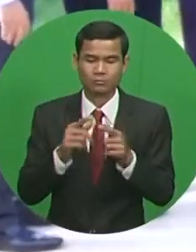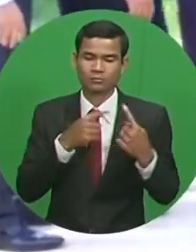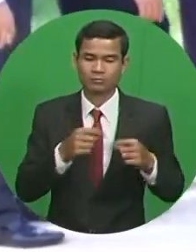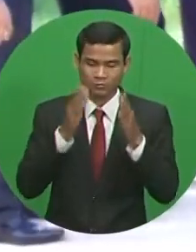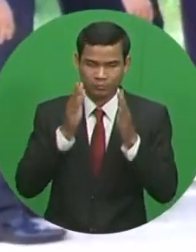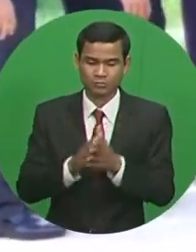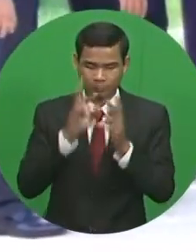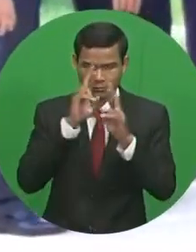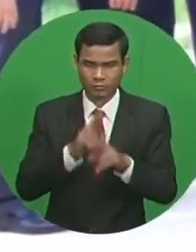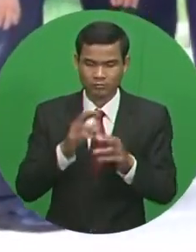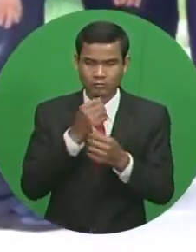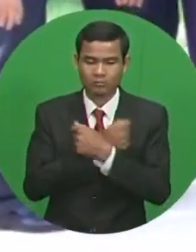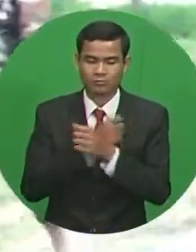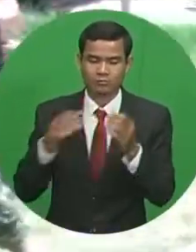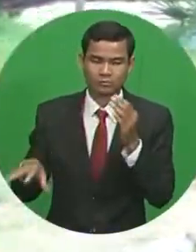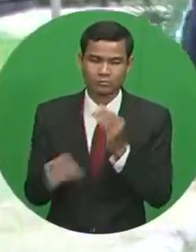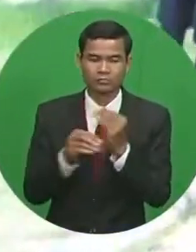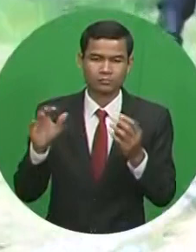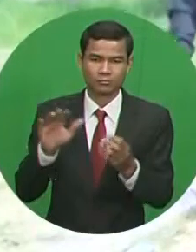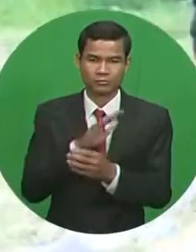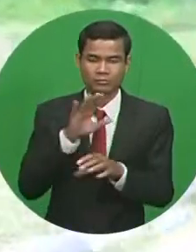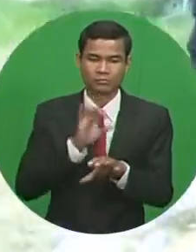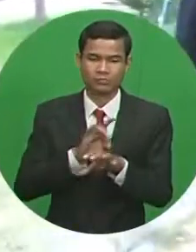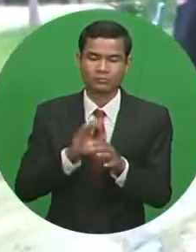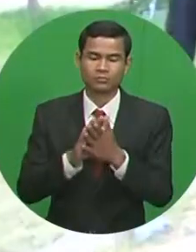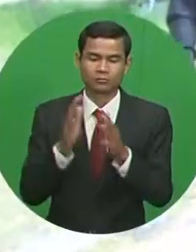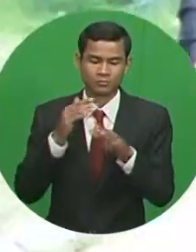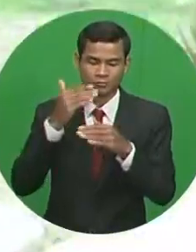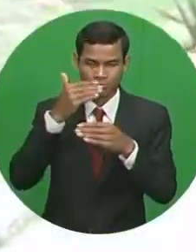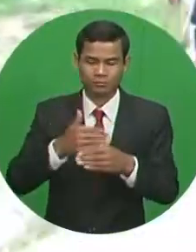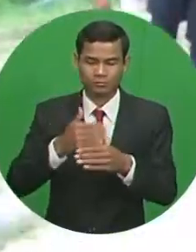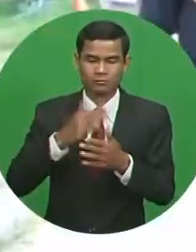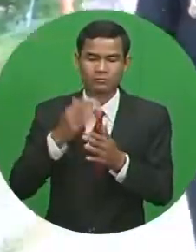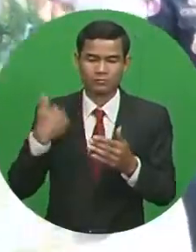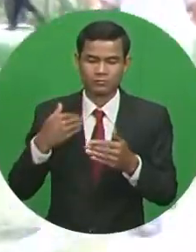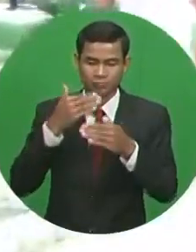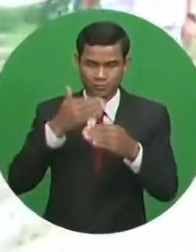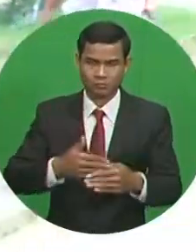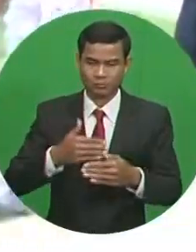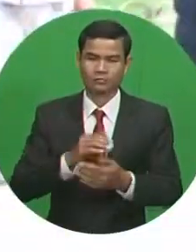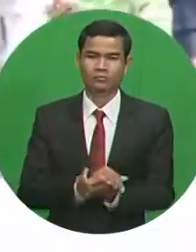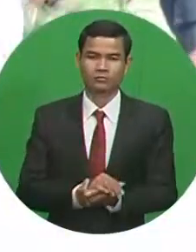ពស្រឡាញ់ការបំពេញបន្ថែមគ្នាទៅវិញទៅមករវាងសមរភូមិមុខនិងសមរភូមិក្រោយ